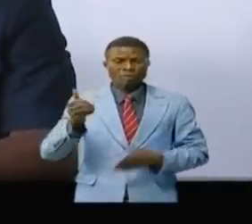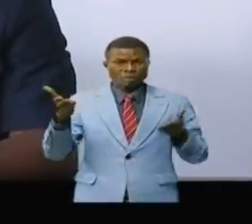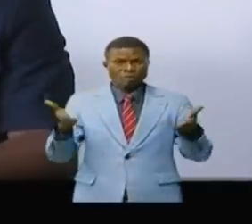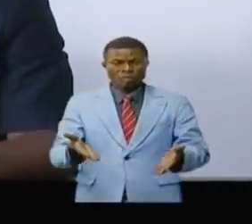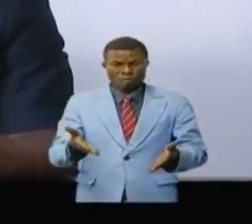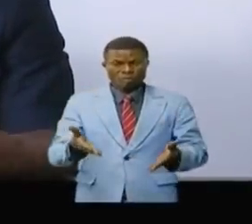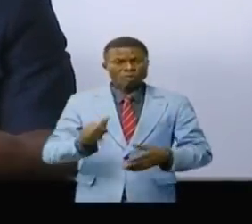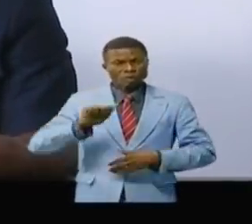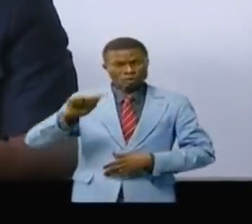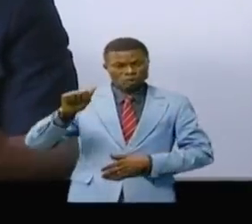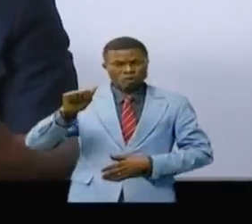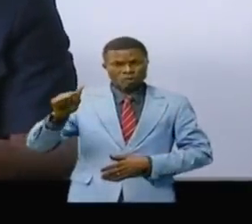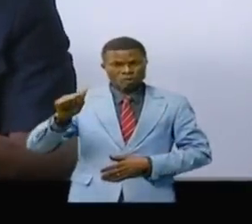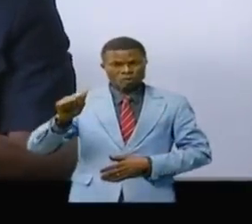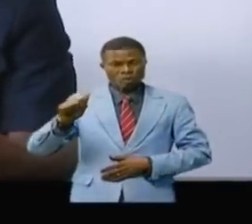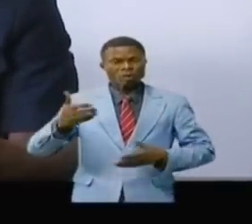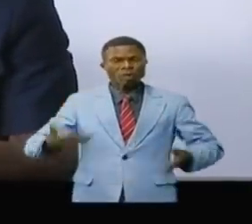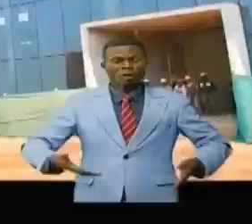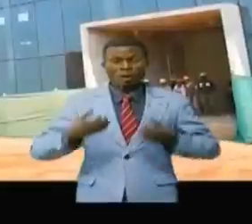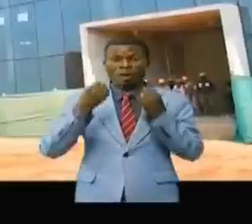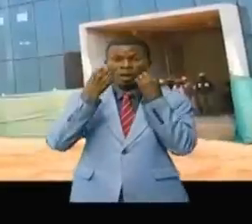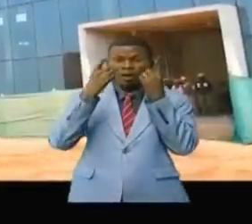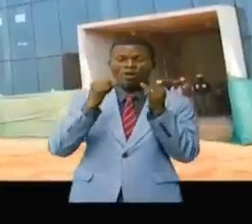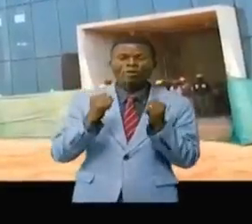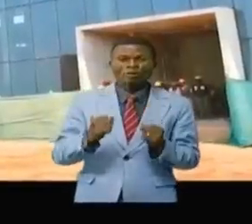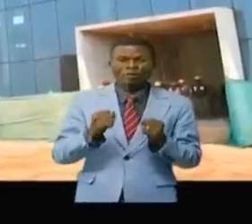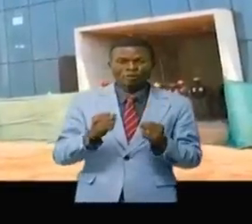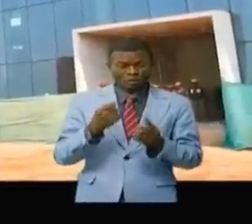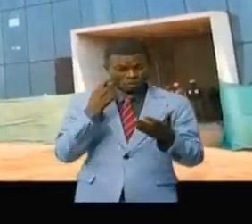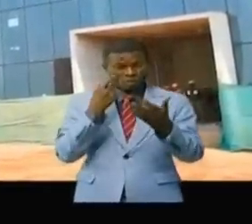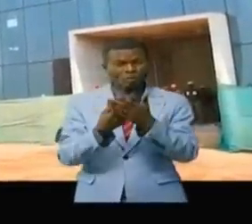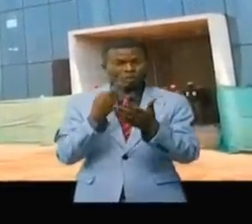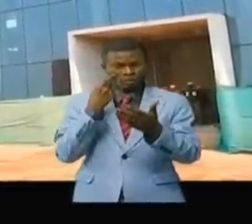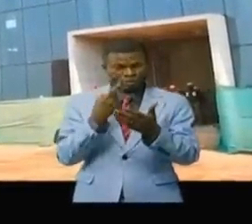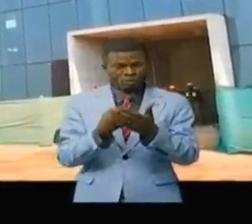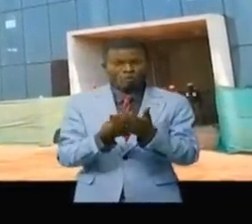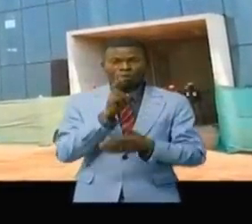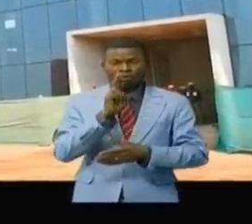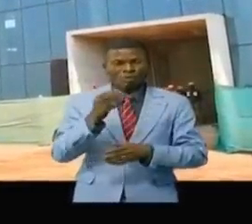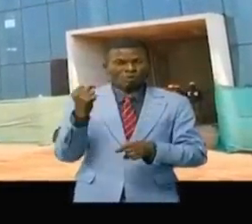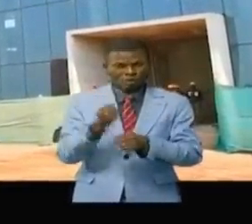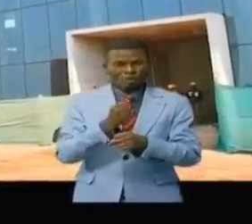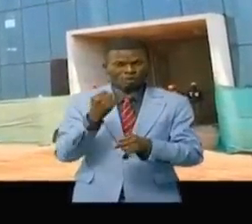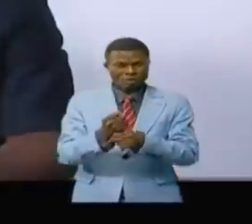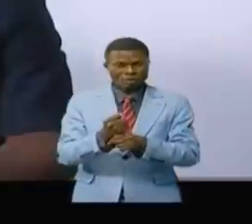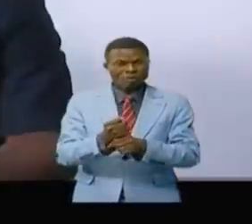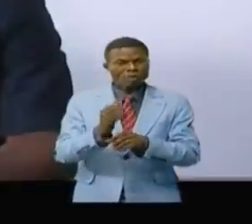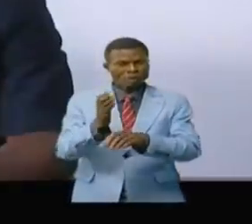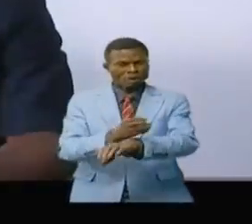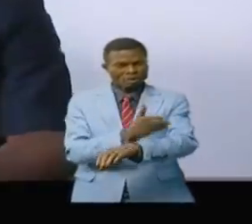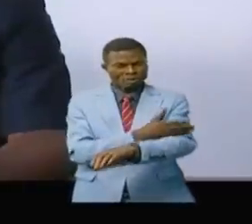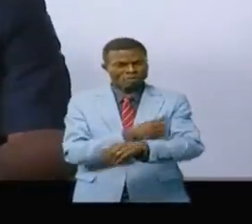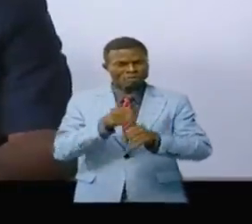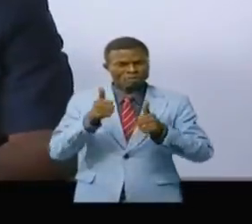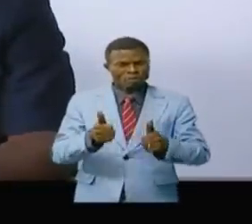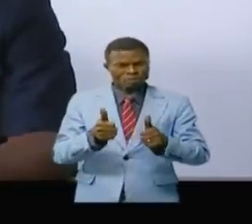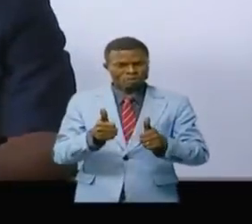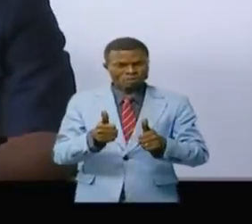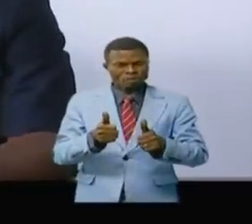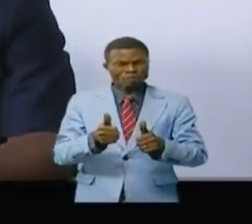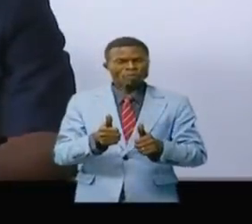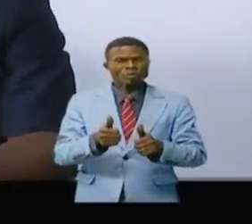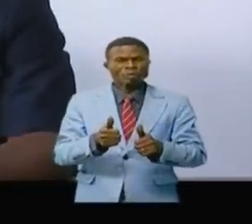qui a été agréablement surpris de constater que les travaux évoluent comme il se